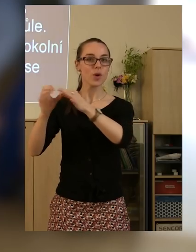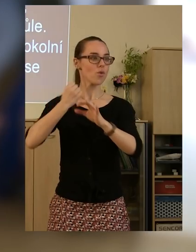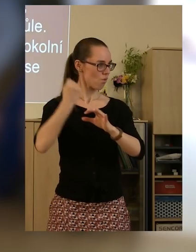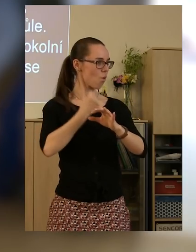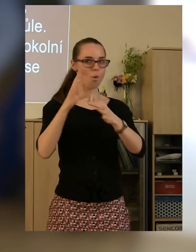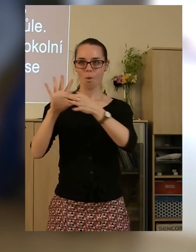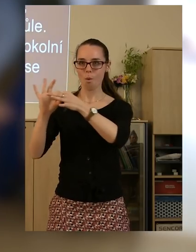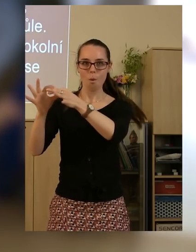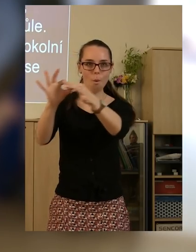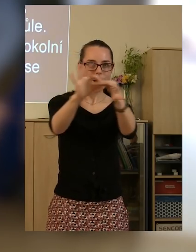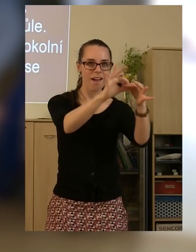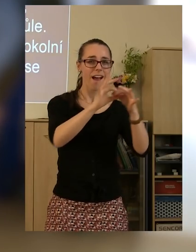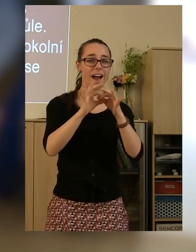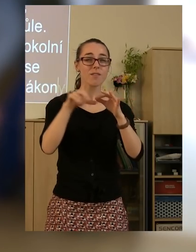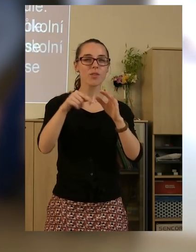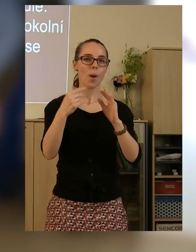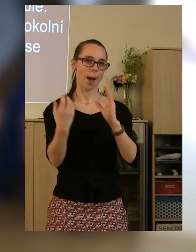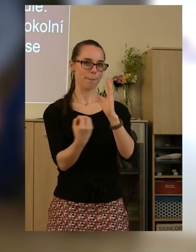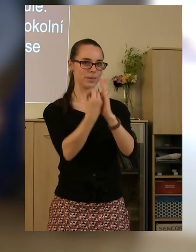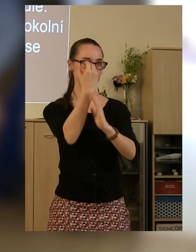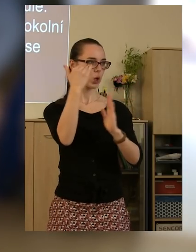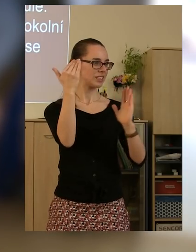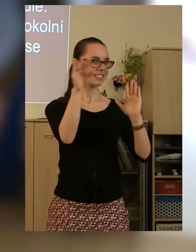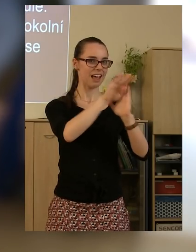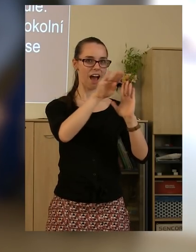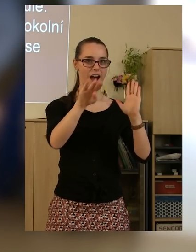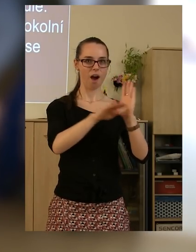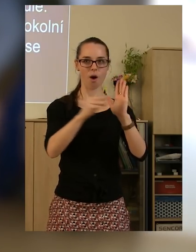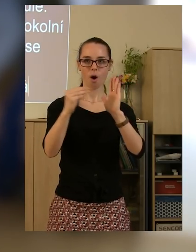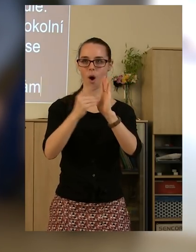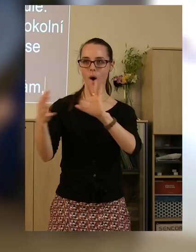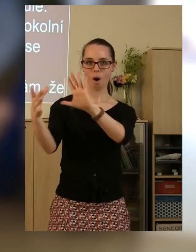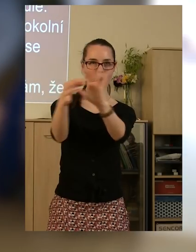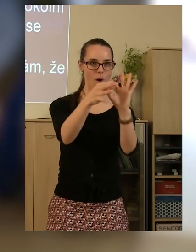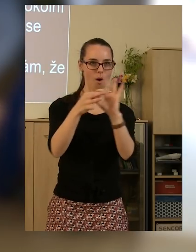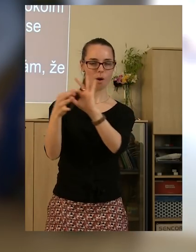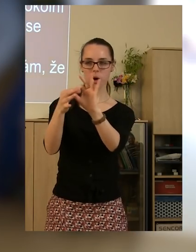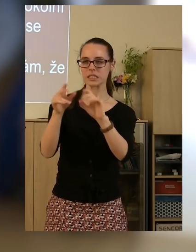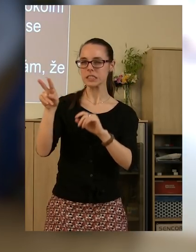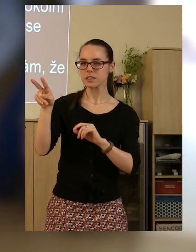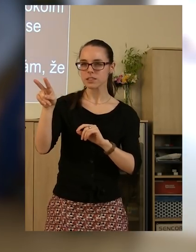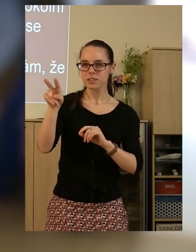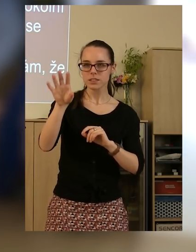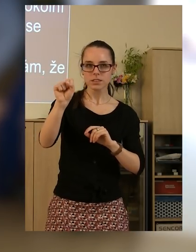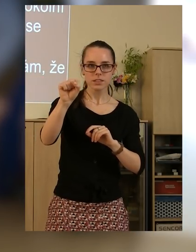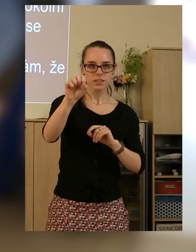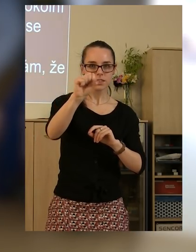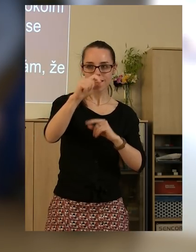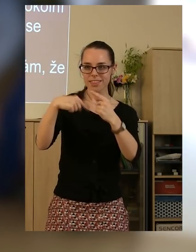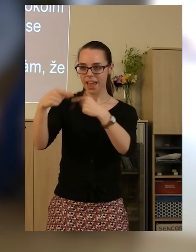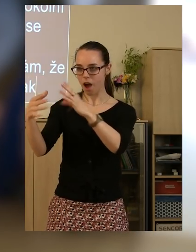zákonama, tak to často, a neříkám, že to tak je, ale působí to tak, jako